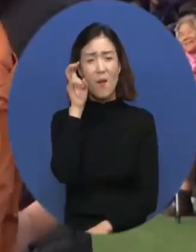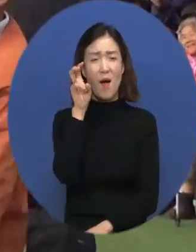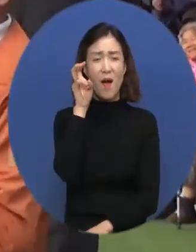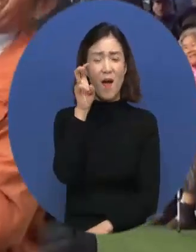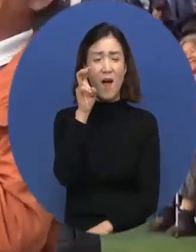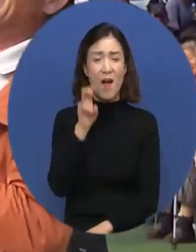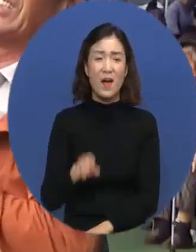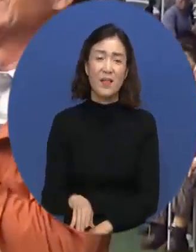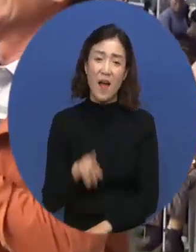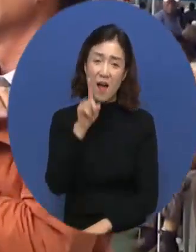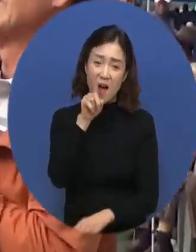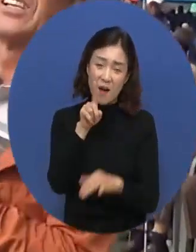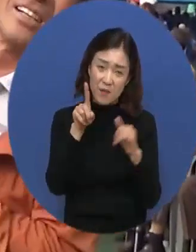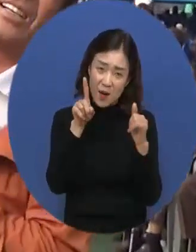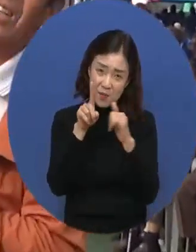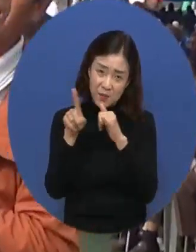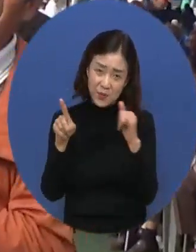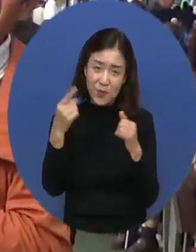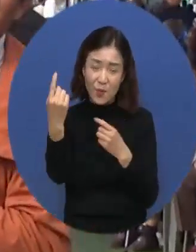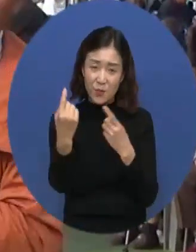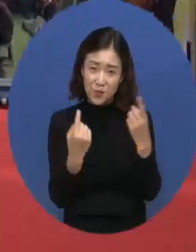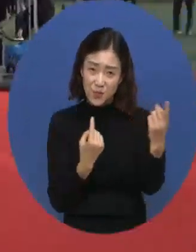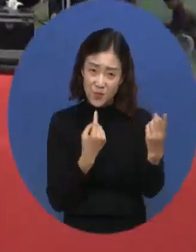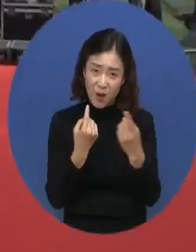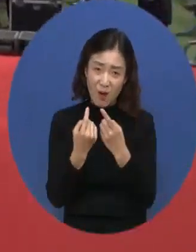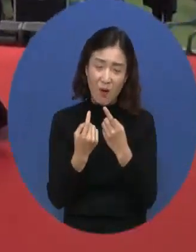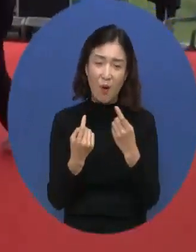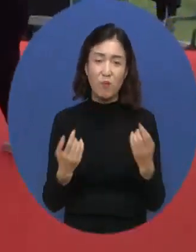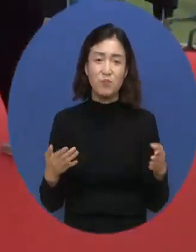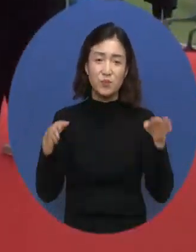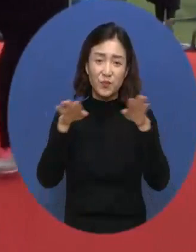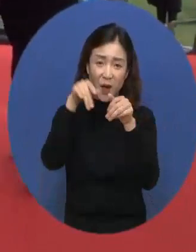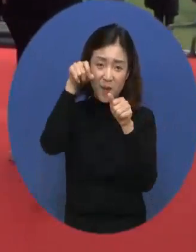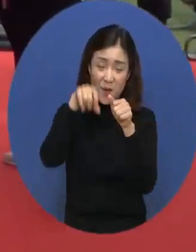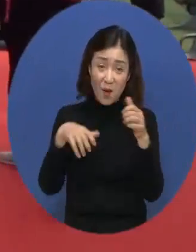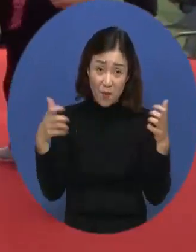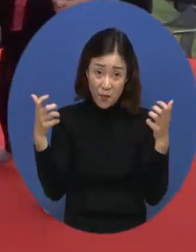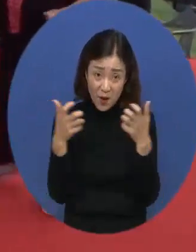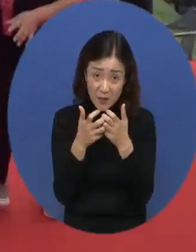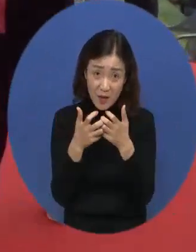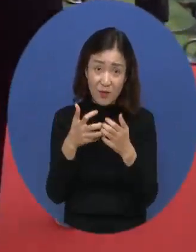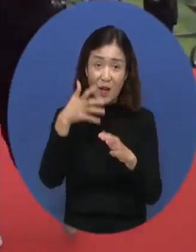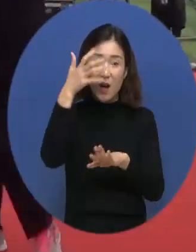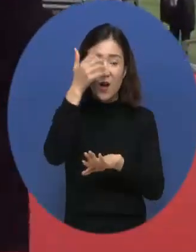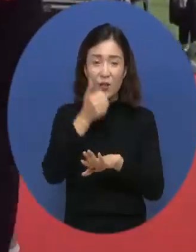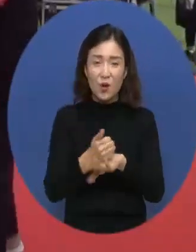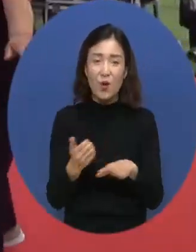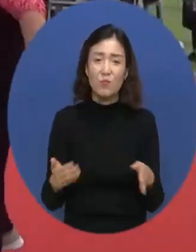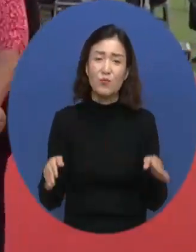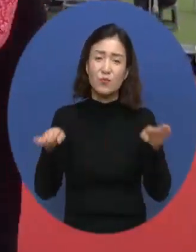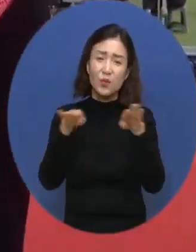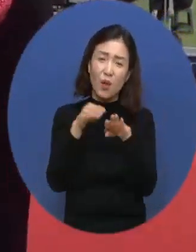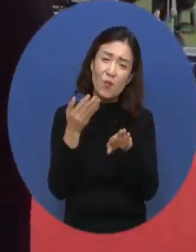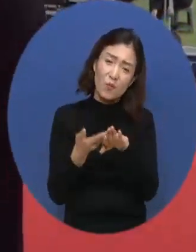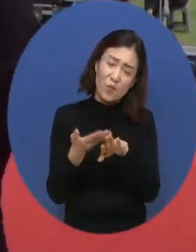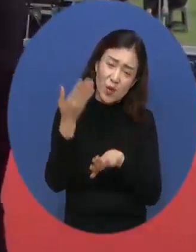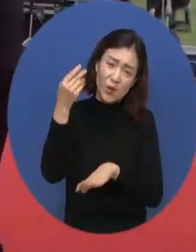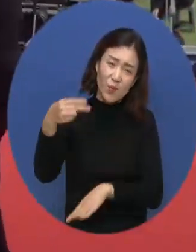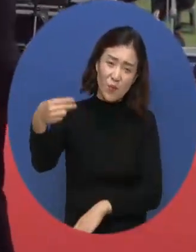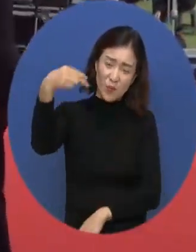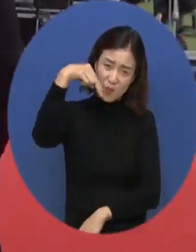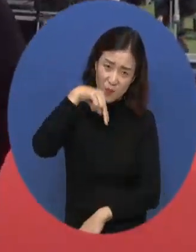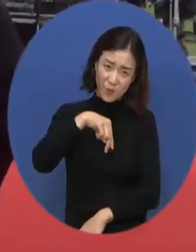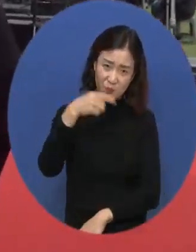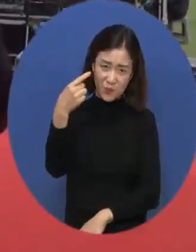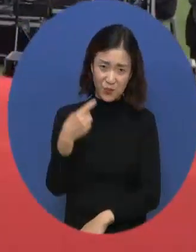앞으로 나오시다가 점점 무대 앞이 꽉 차고요. 나중에는 무대 위로도 올라오셨습니다.